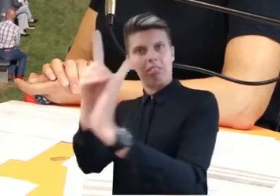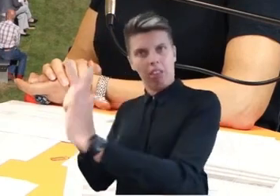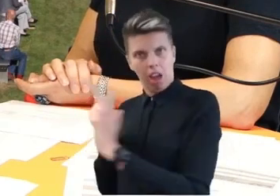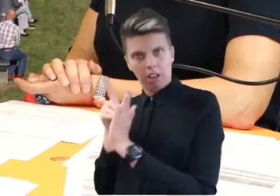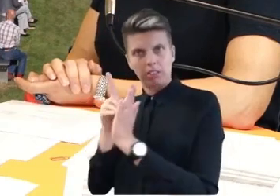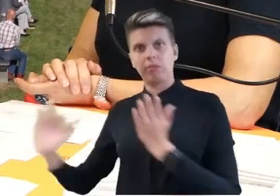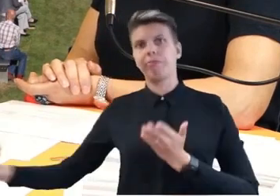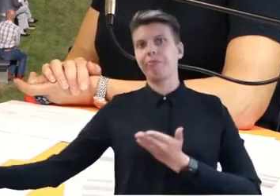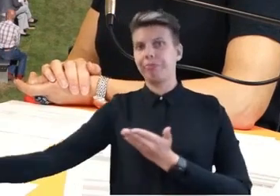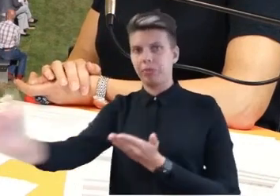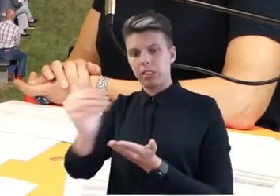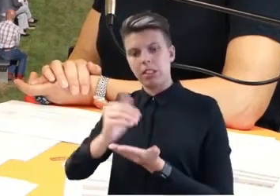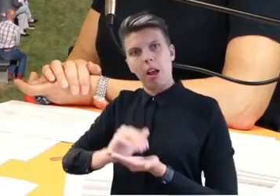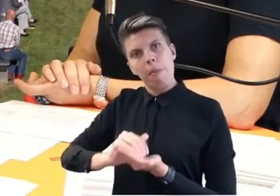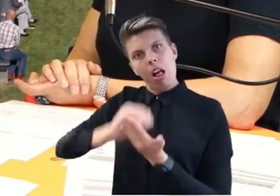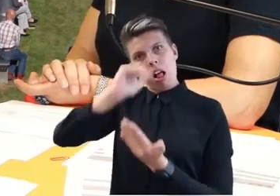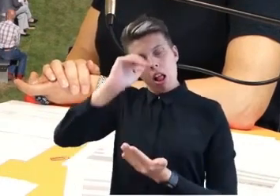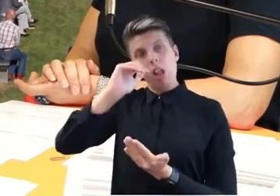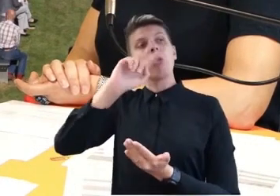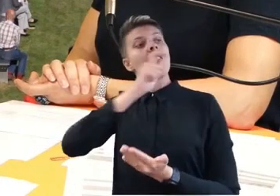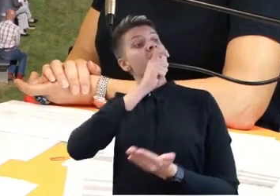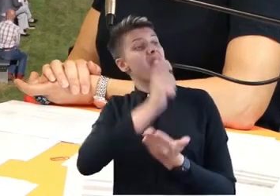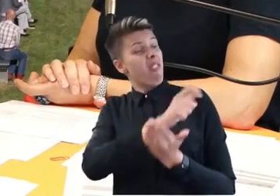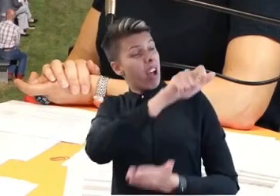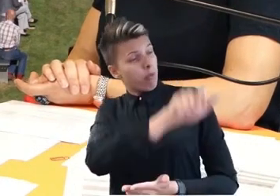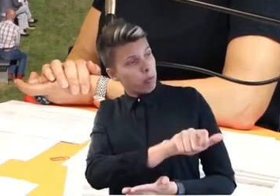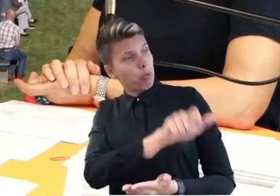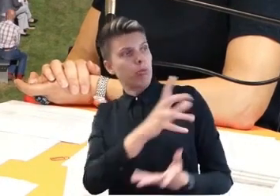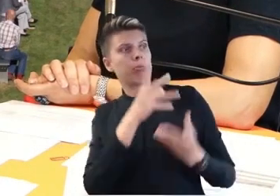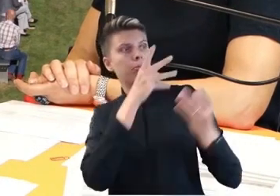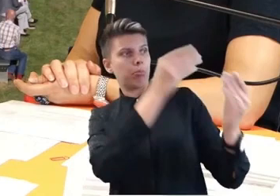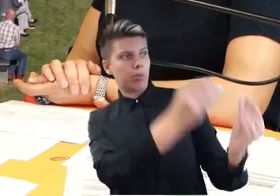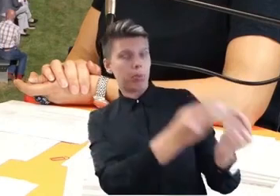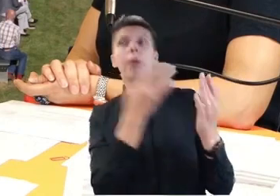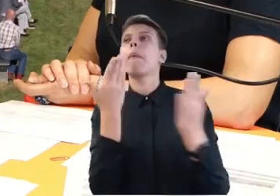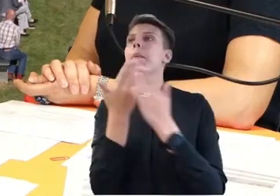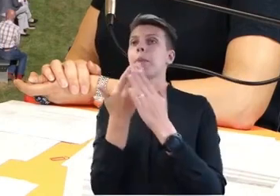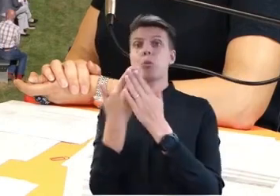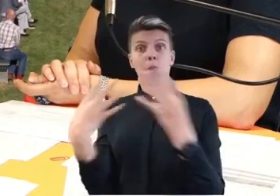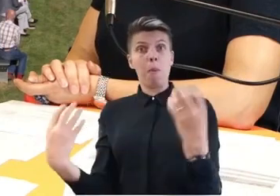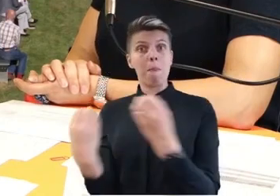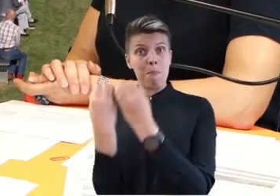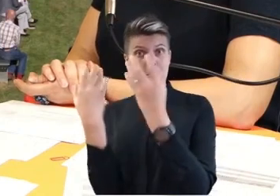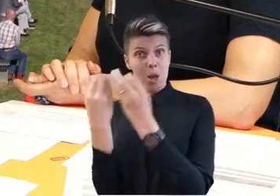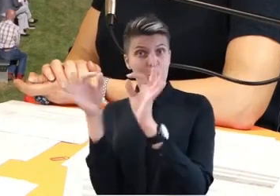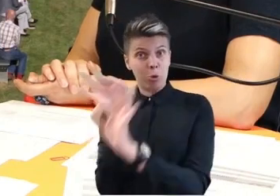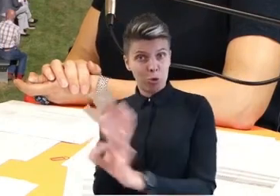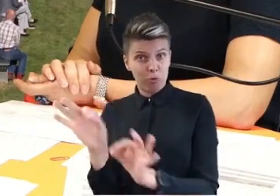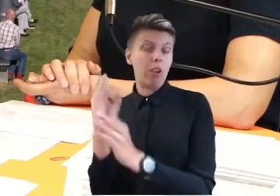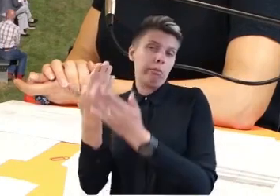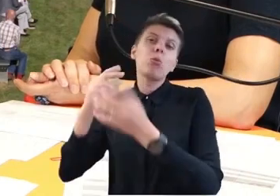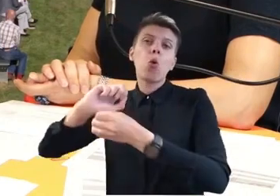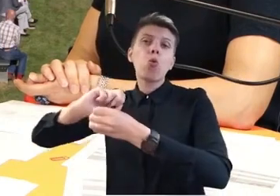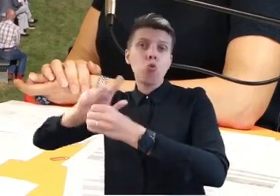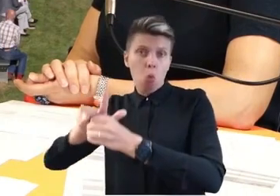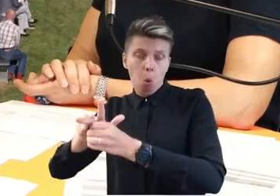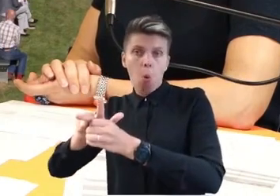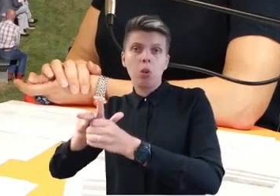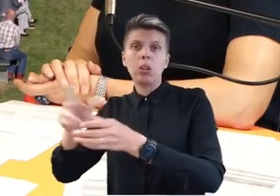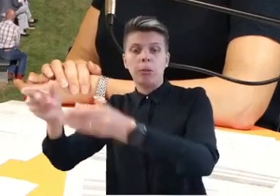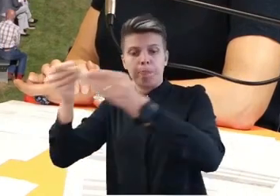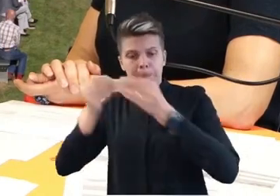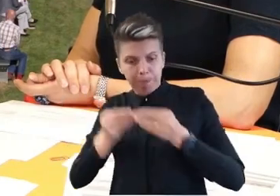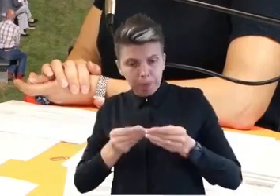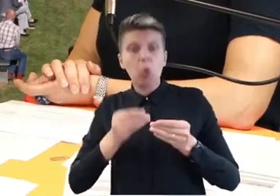zur verfügung dafür dafür verantwortlich ist hier wenn es eine biologische gefahr ist beispielsweise cupid 19 geht das an das